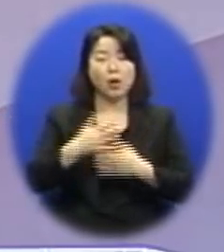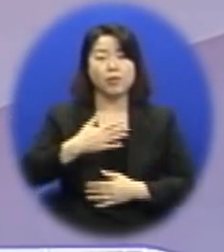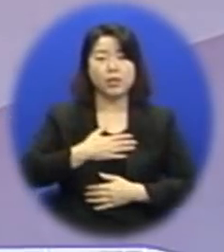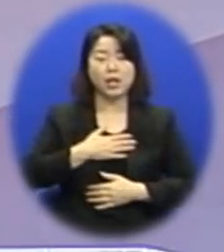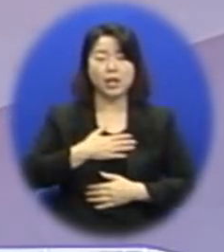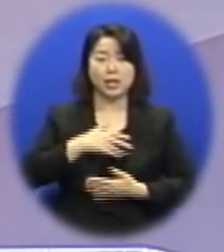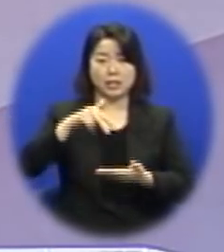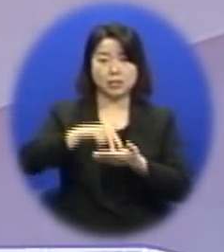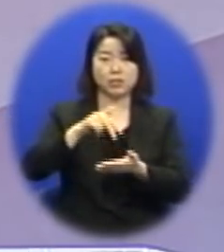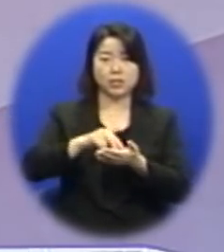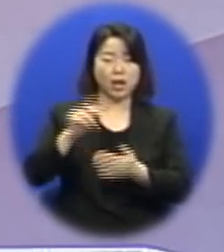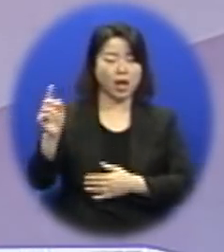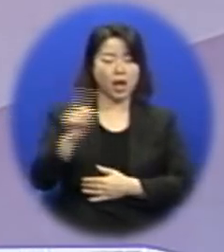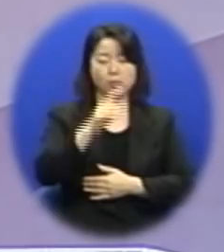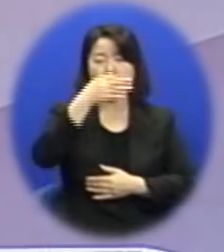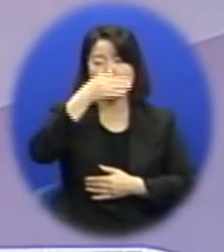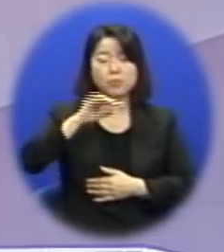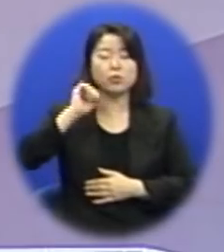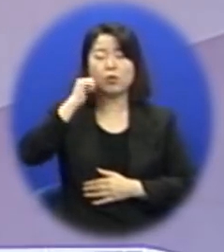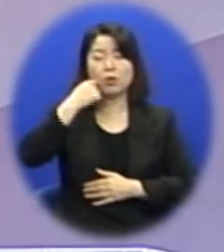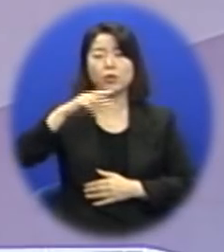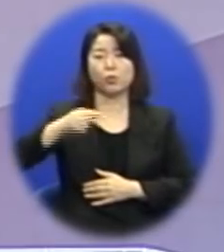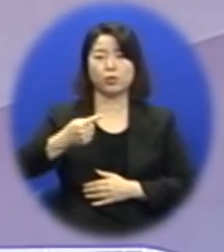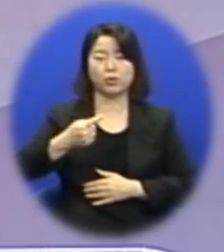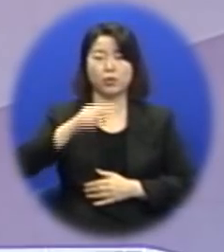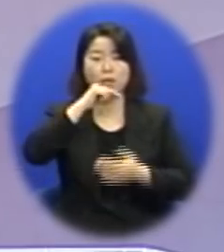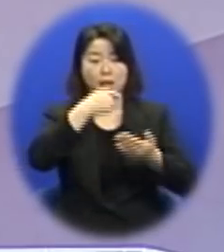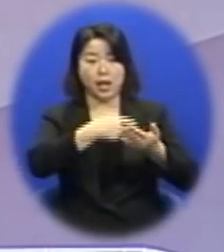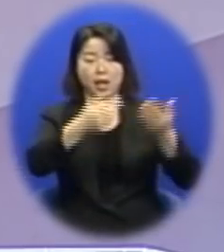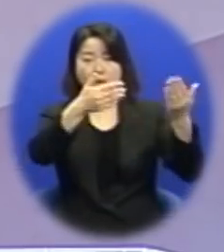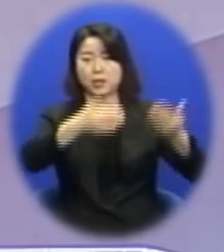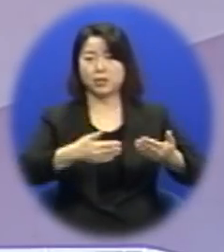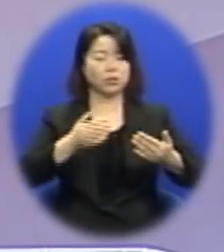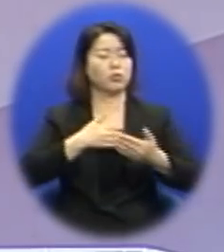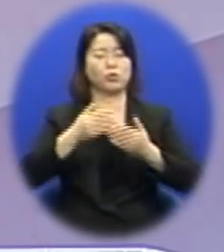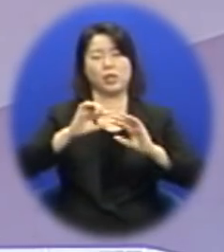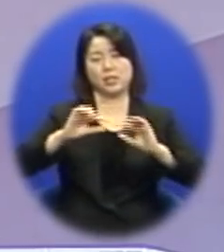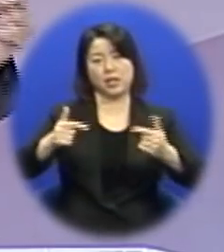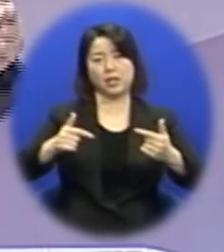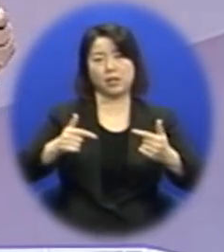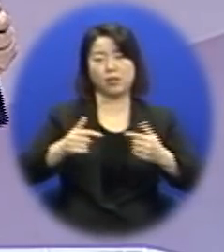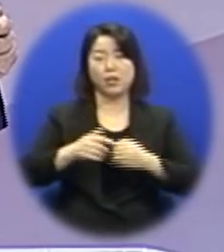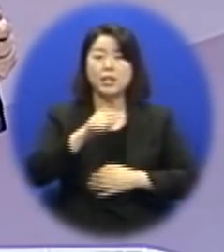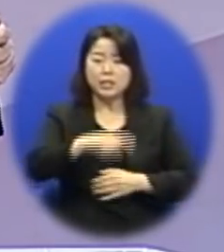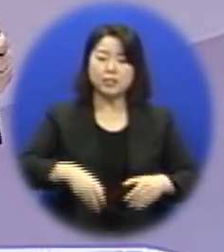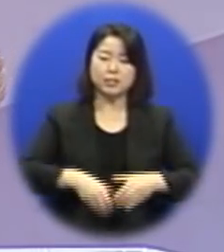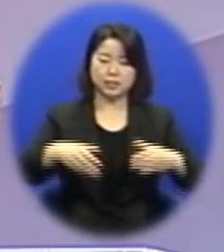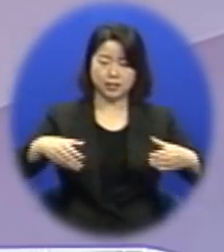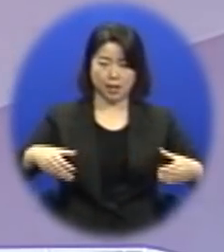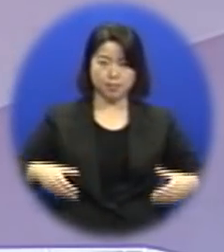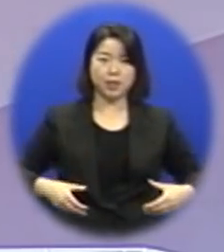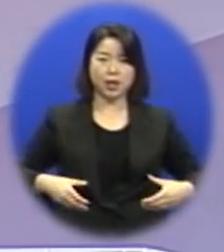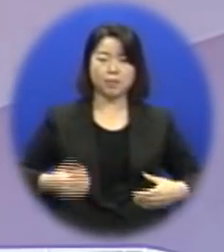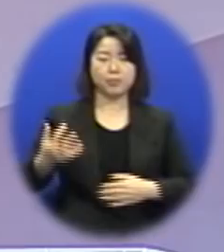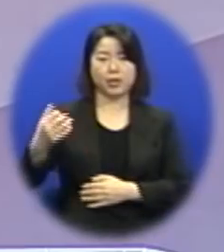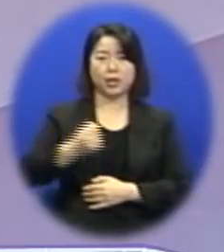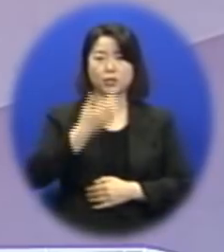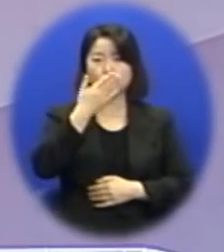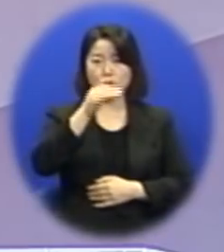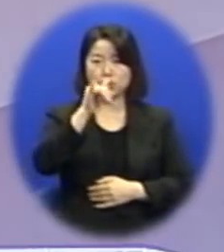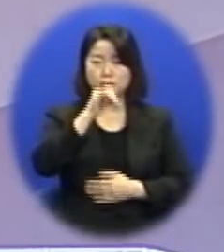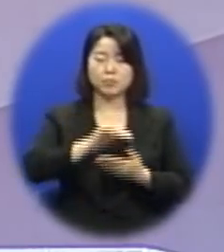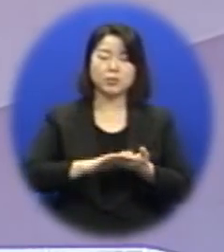힘들고 어려워도 해 받을 걸 두려워하지 않는 그런 담대함을 갖게